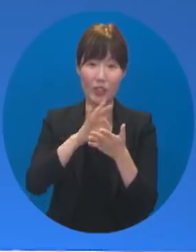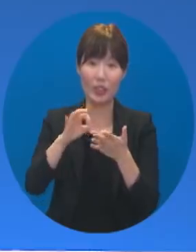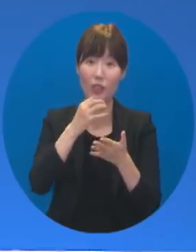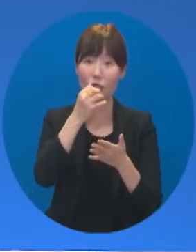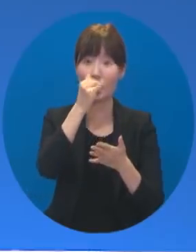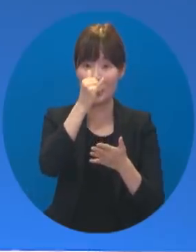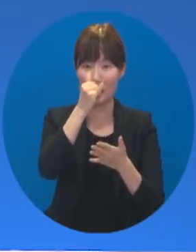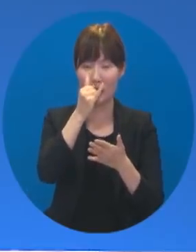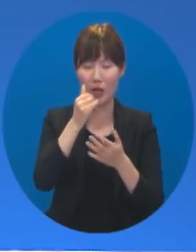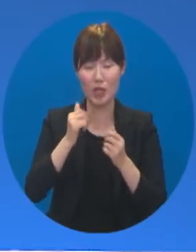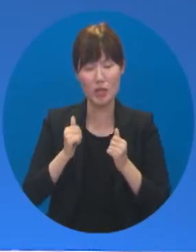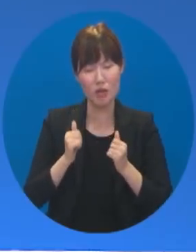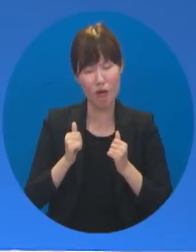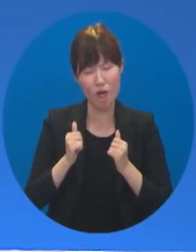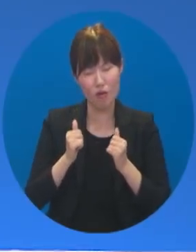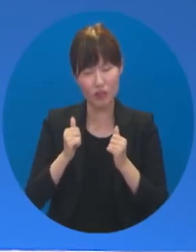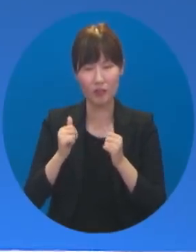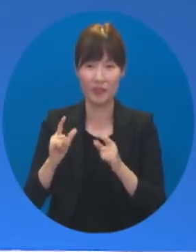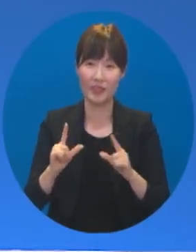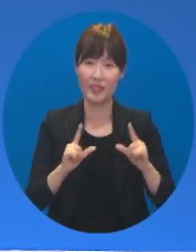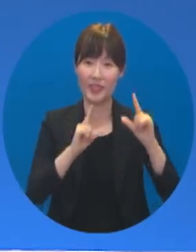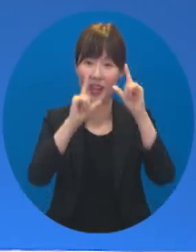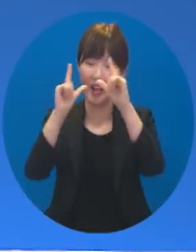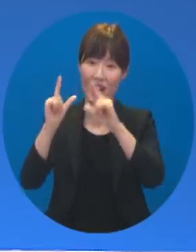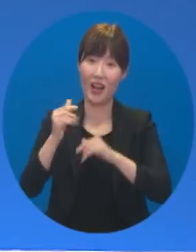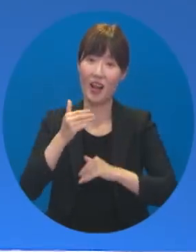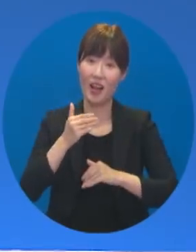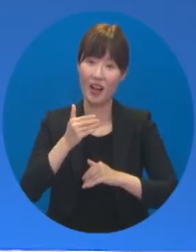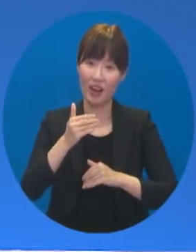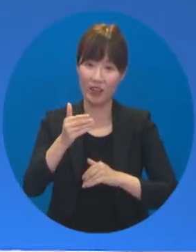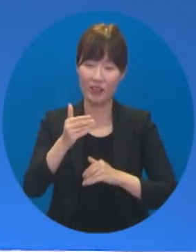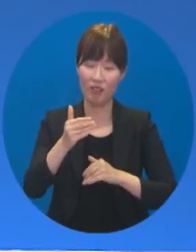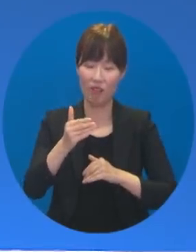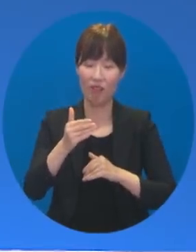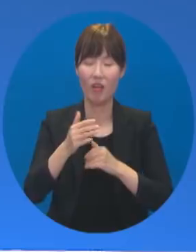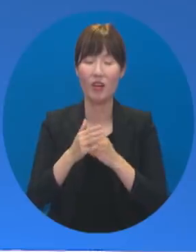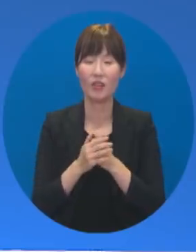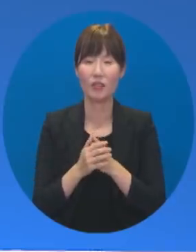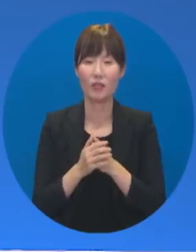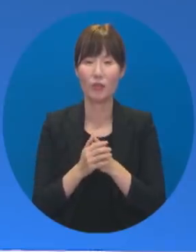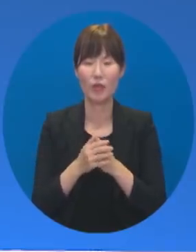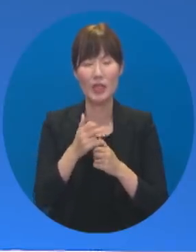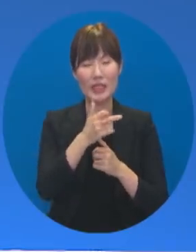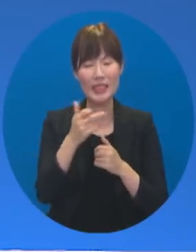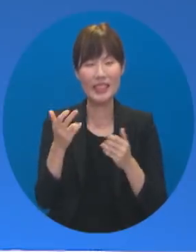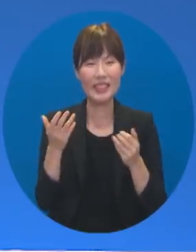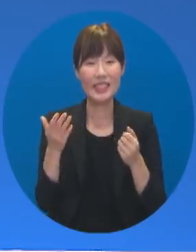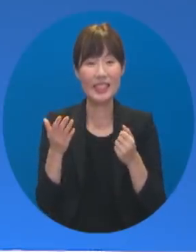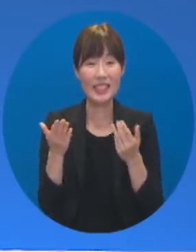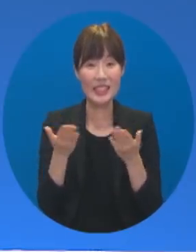열심히 살아가고 또 좋은 일, 큰 일을 해서 하나님께 영광 돌릴 수도 있지만 매 순간순간 최선을